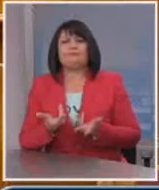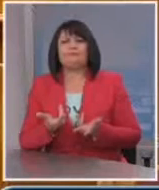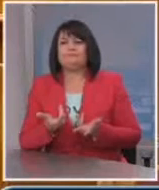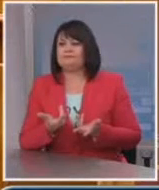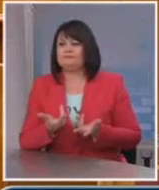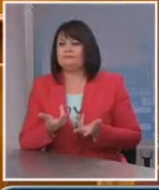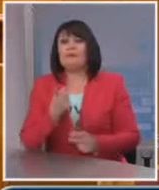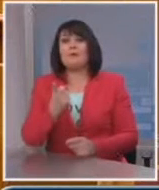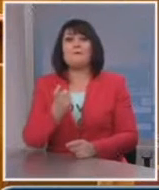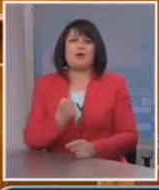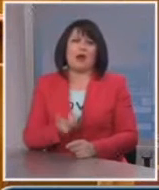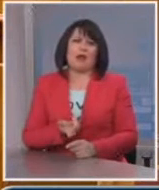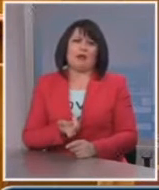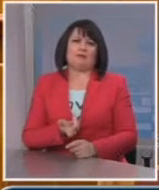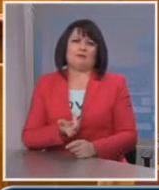προκαλεί